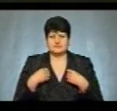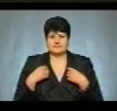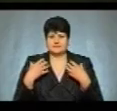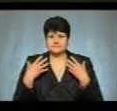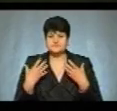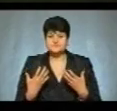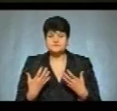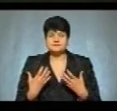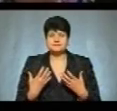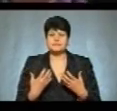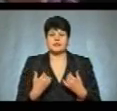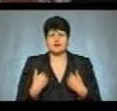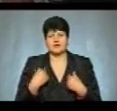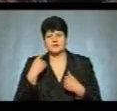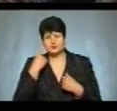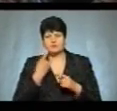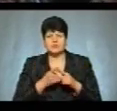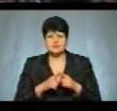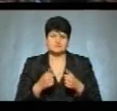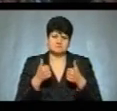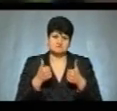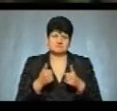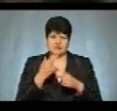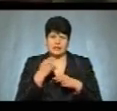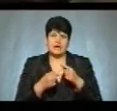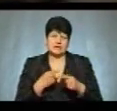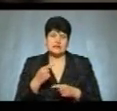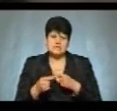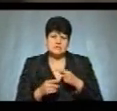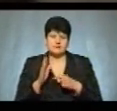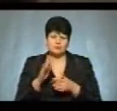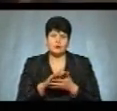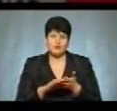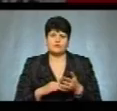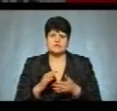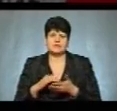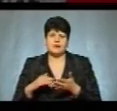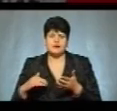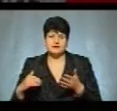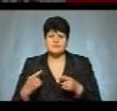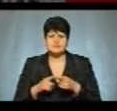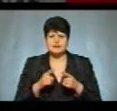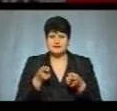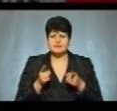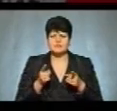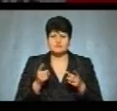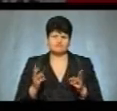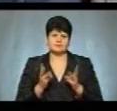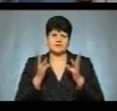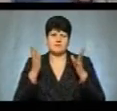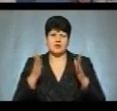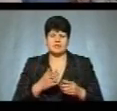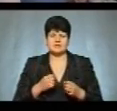От я думаю, це дуже кльова традиція. Я думаю, що вона далі буде продовжуватись, і це справді запалює це свято в наших